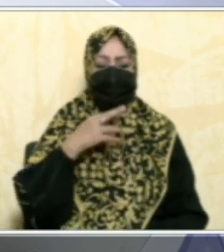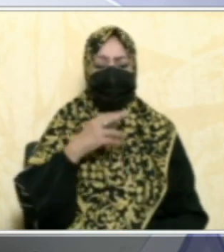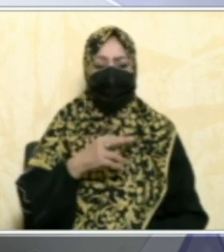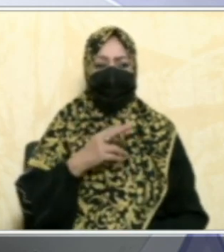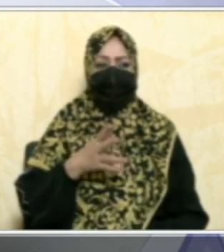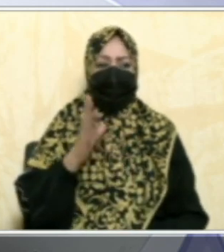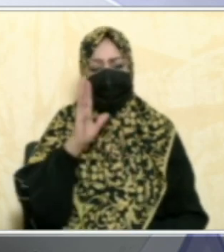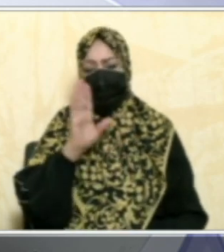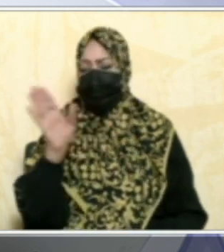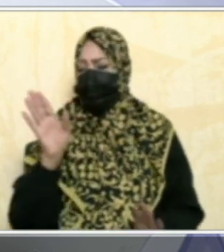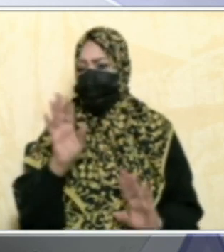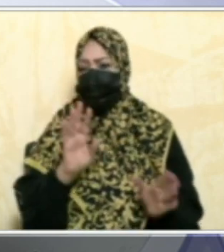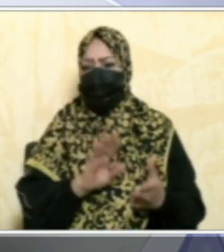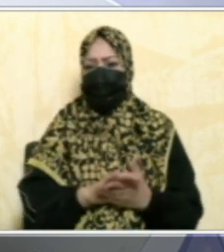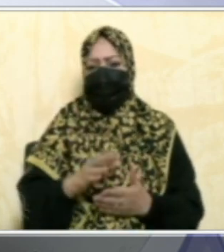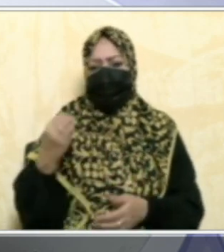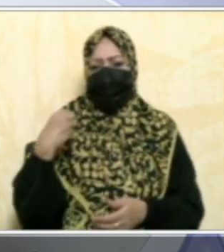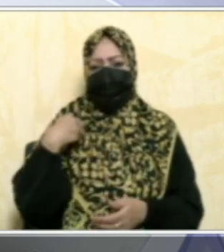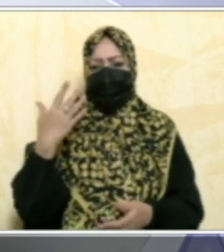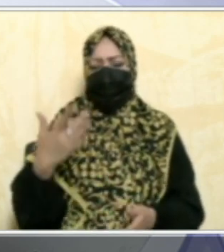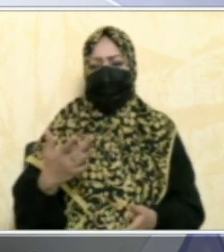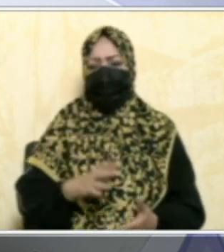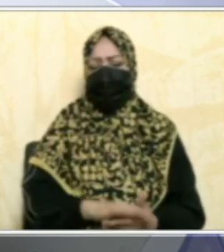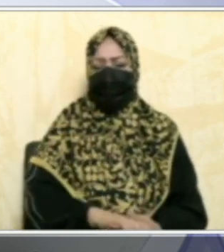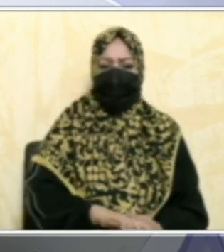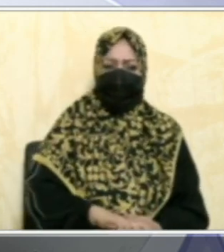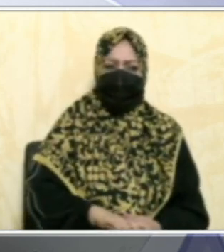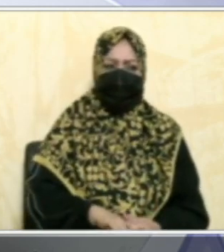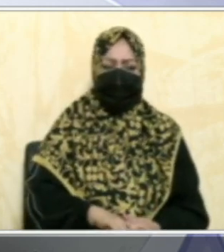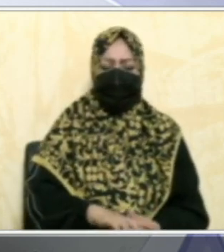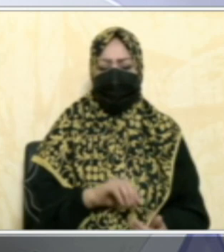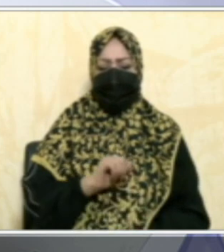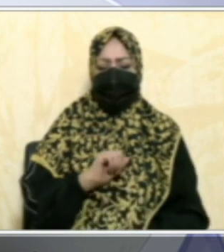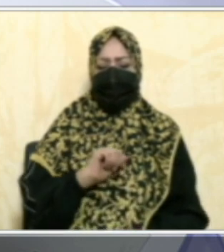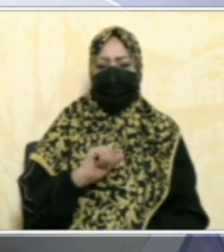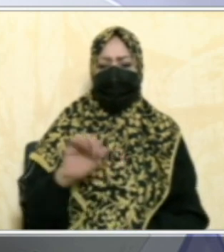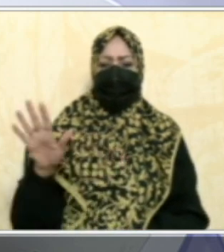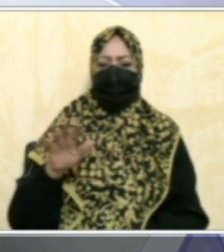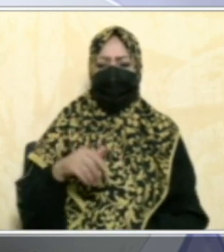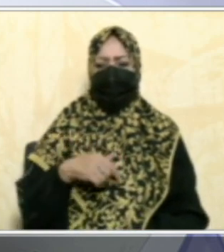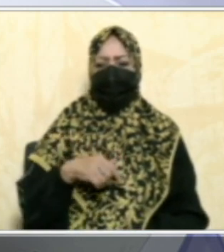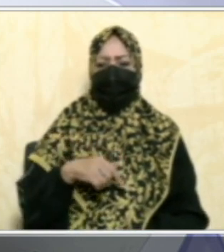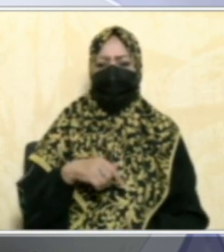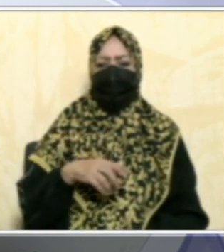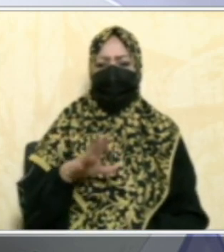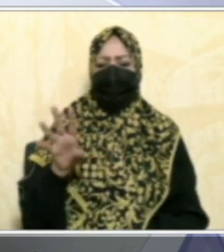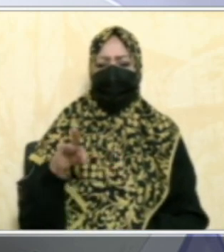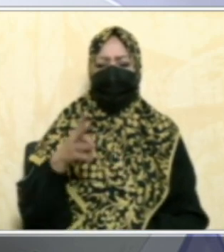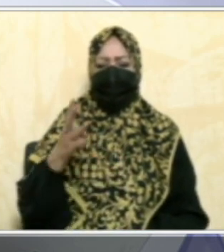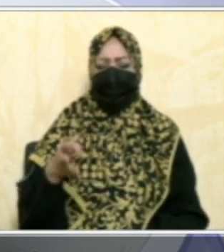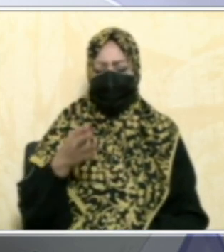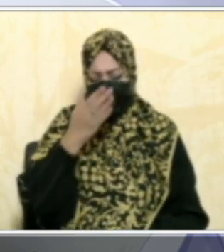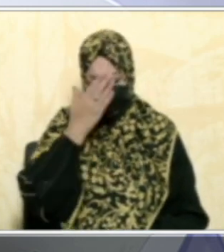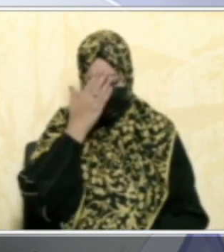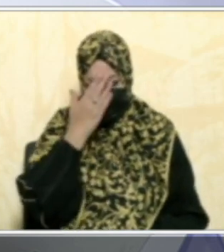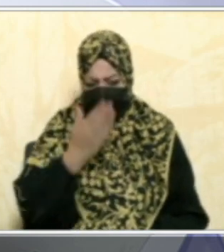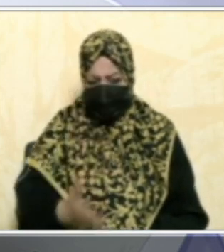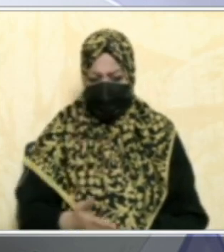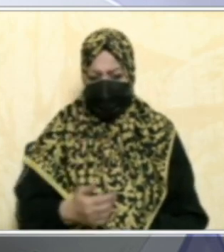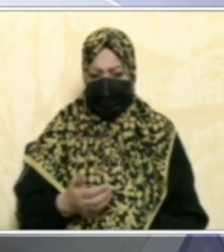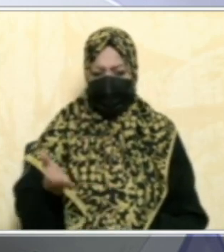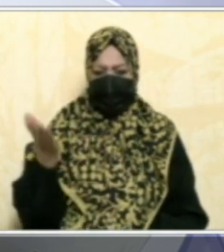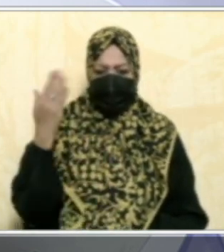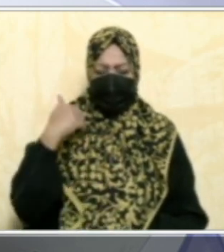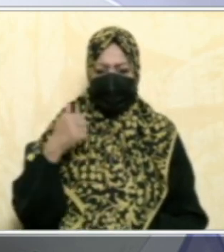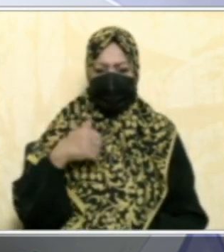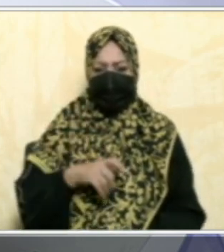وبعدين روحت انا كذا دويت الواحد قال لي لا عاد يجيب سجود توليها اكثر من ساعه الا ربع كملت العصر انا.